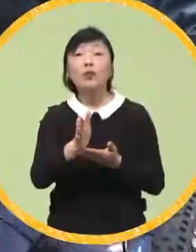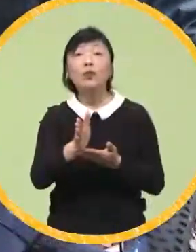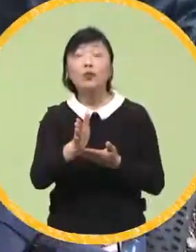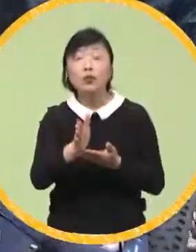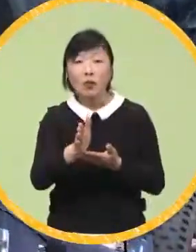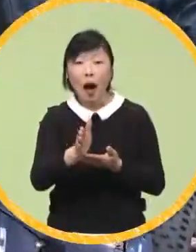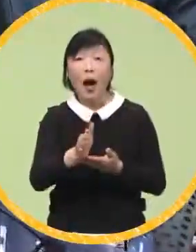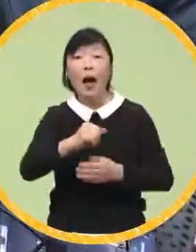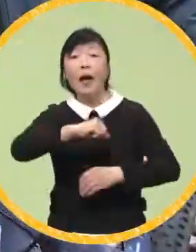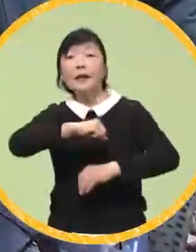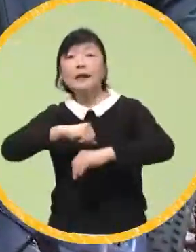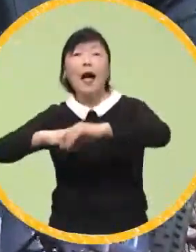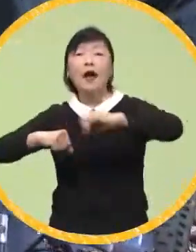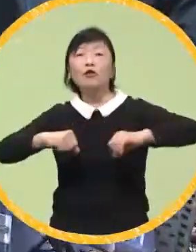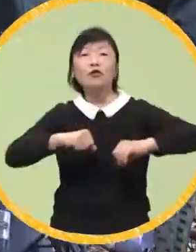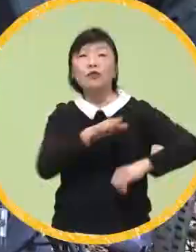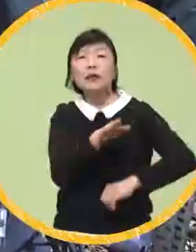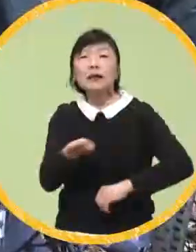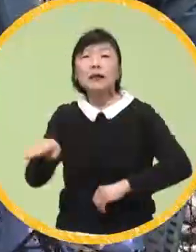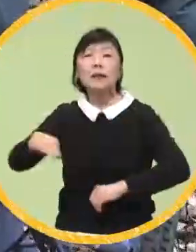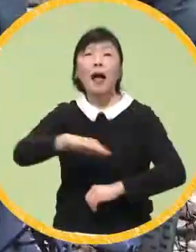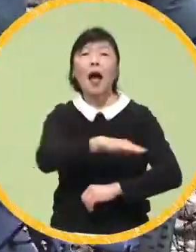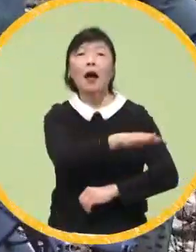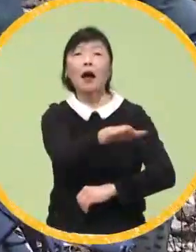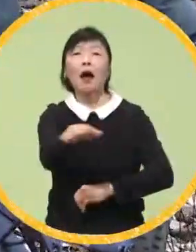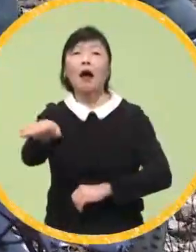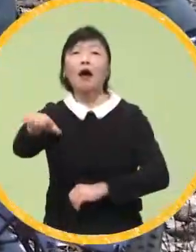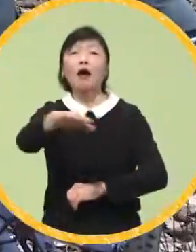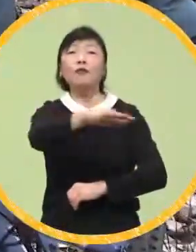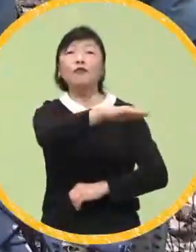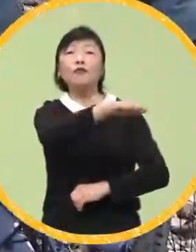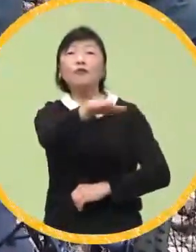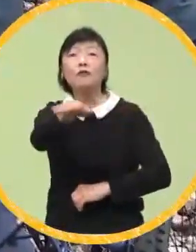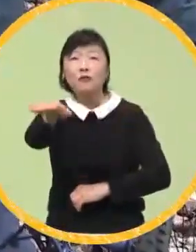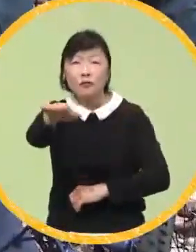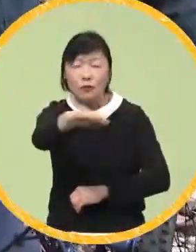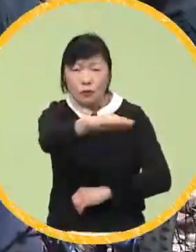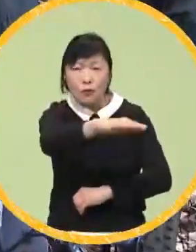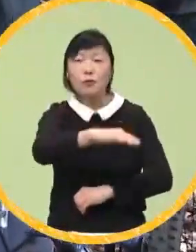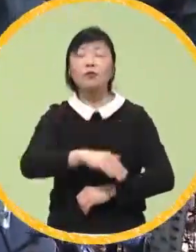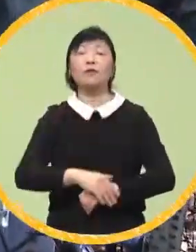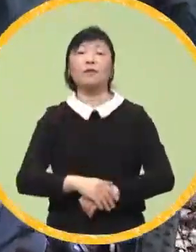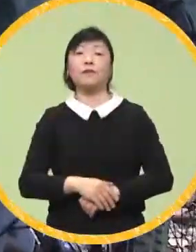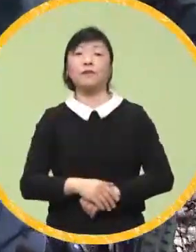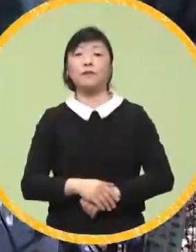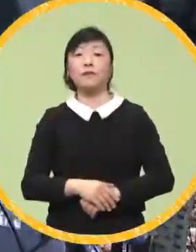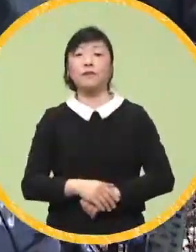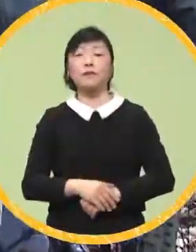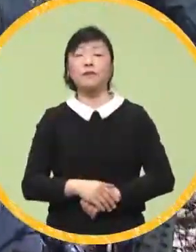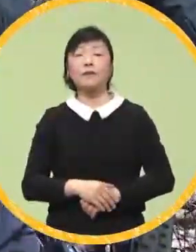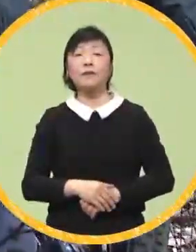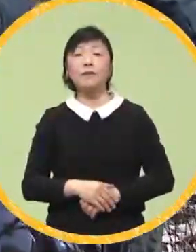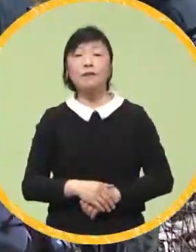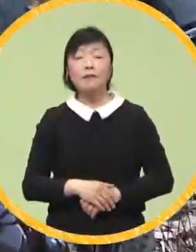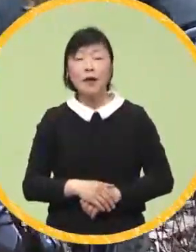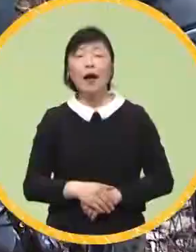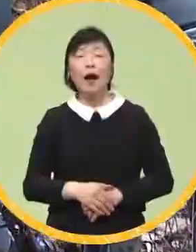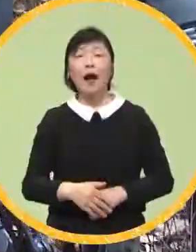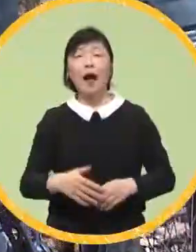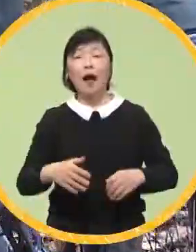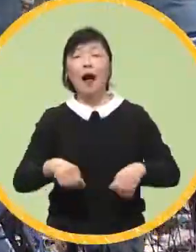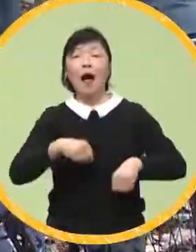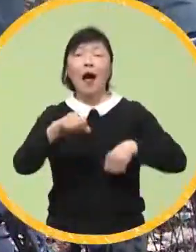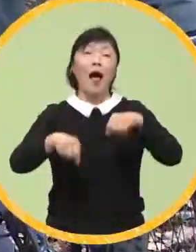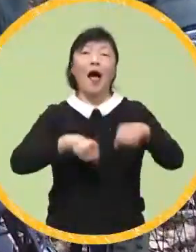九十九折で左右にすごい曲がるあのセクションがすごいお湯風味でしょはい走ってすごい流れが